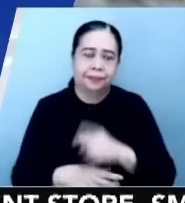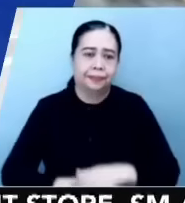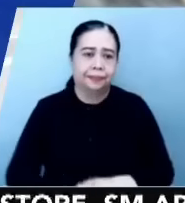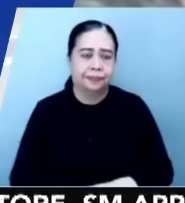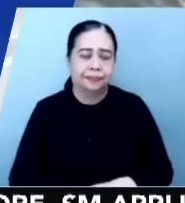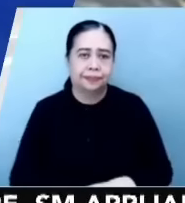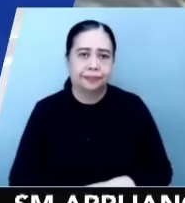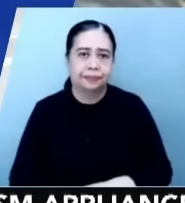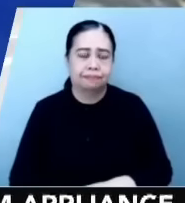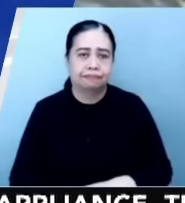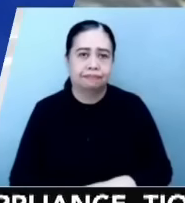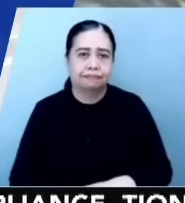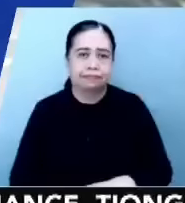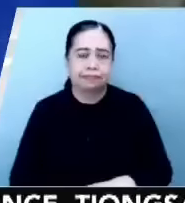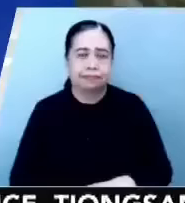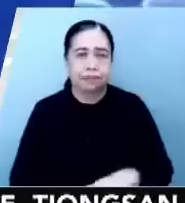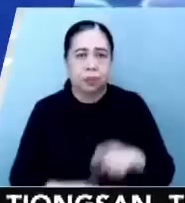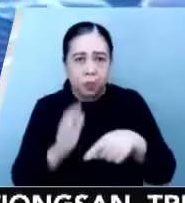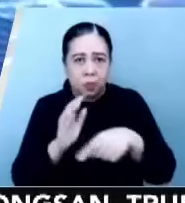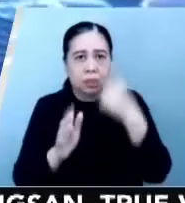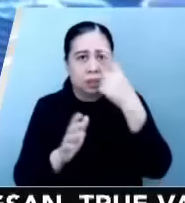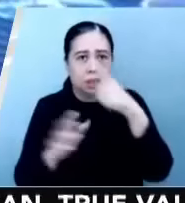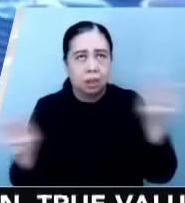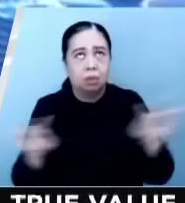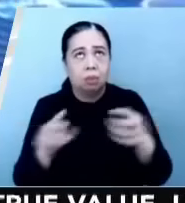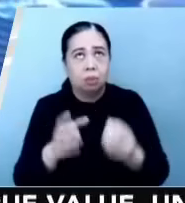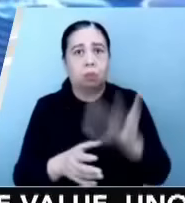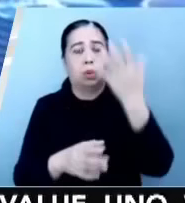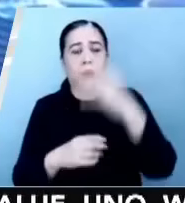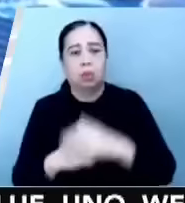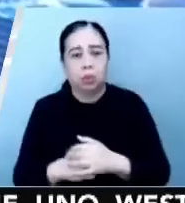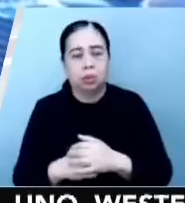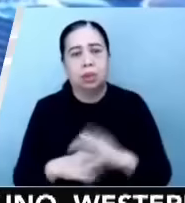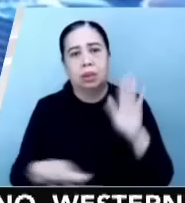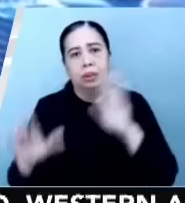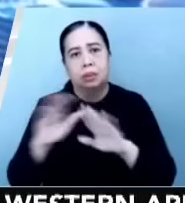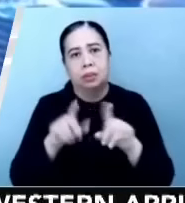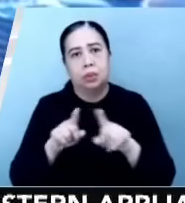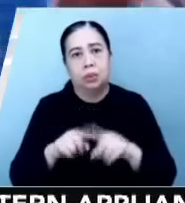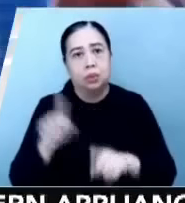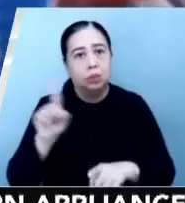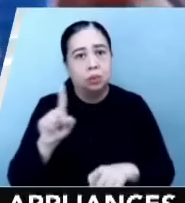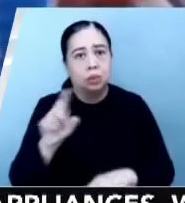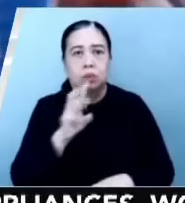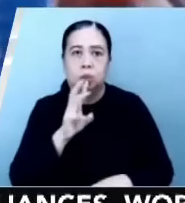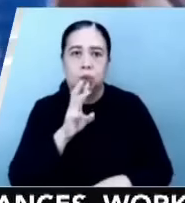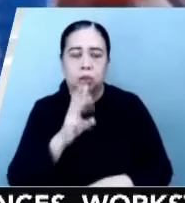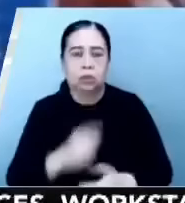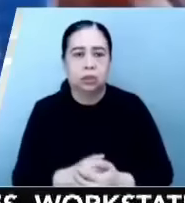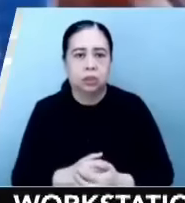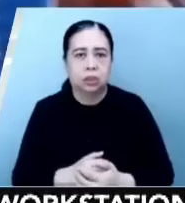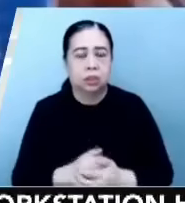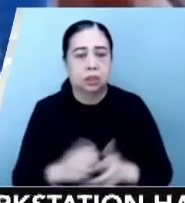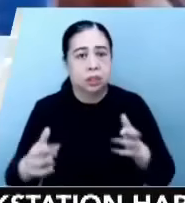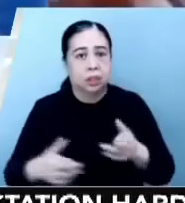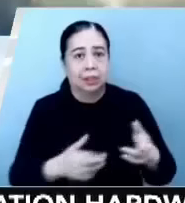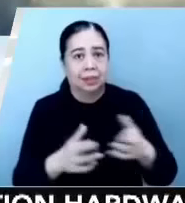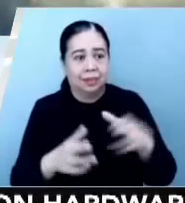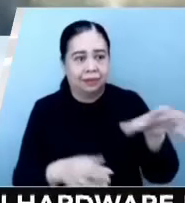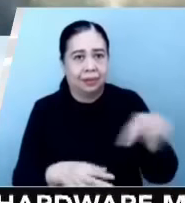isang putok ng Canlaon. Nananatili ring problema ang supply ng tubig sa barangay. Ang ilog na pinagkukunan nila ng